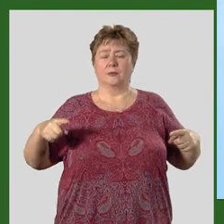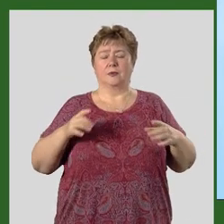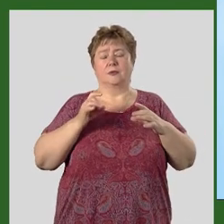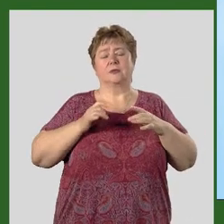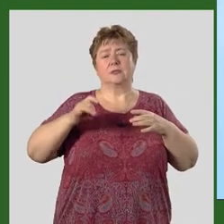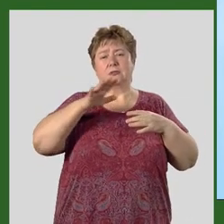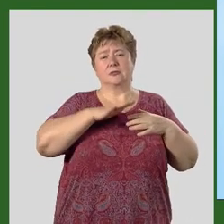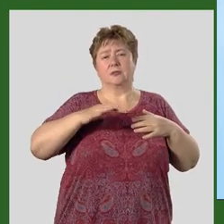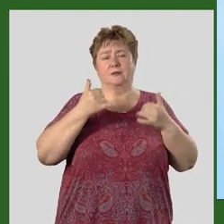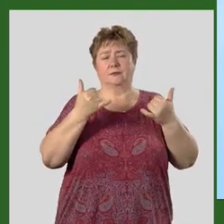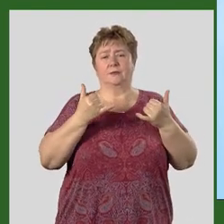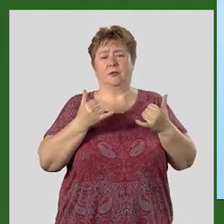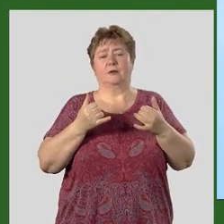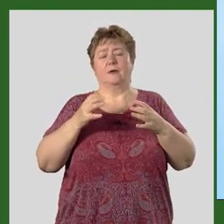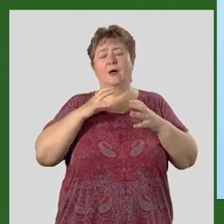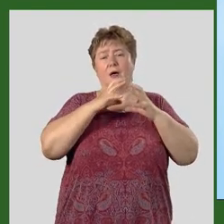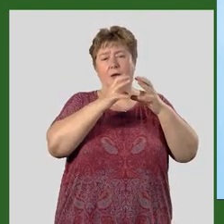стран современного мира».